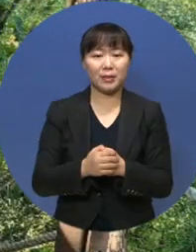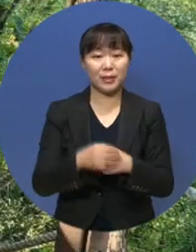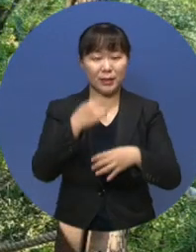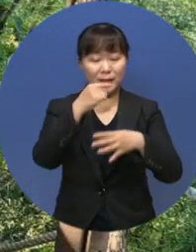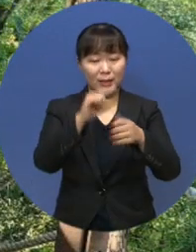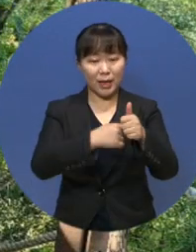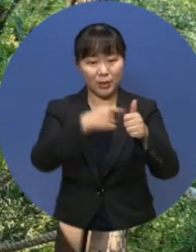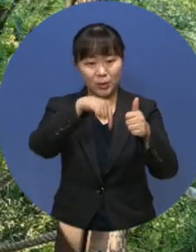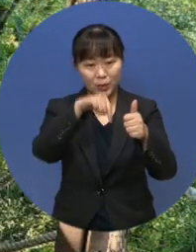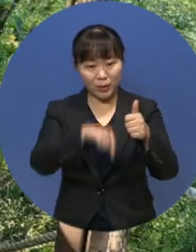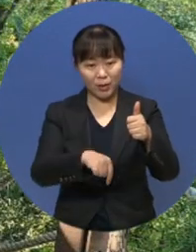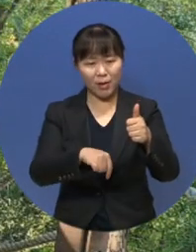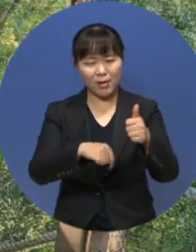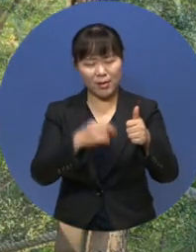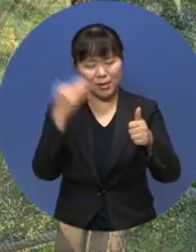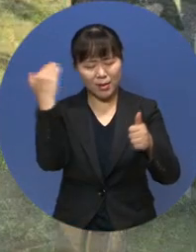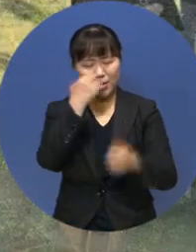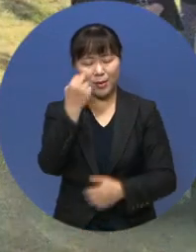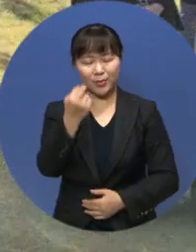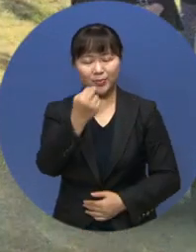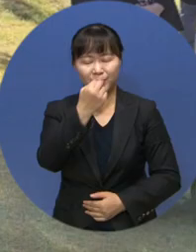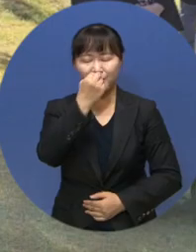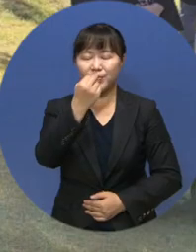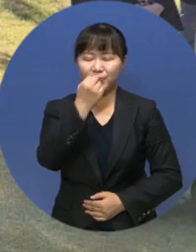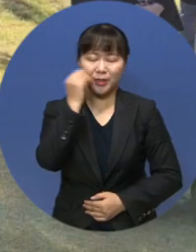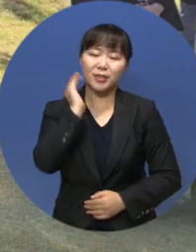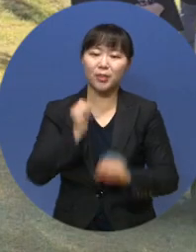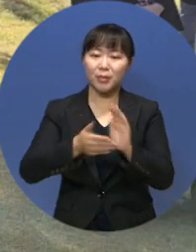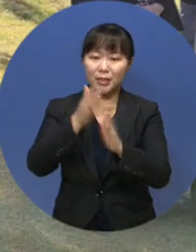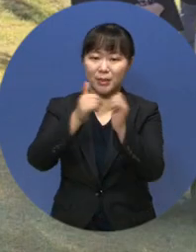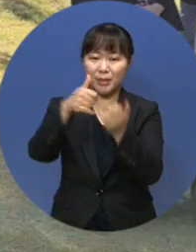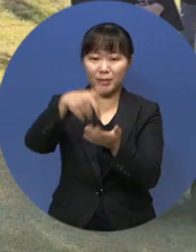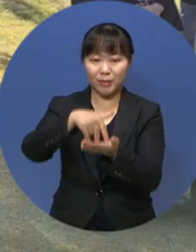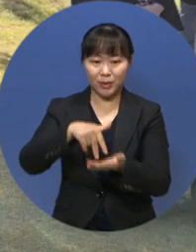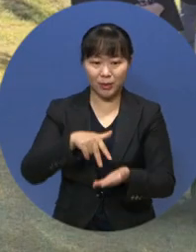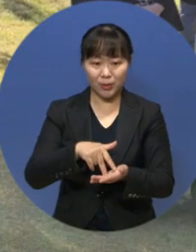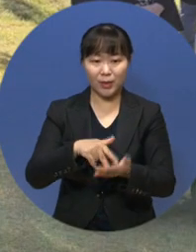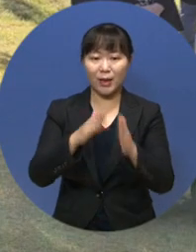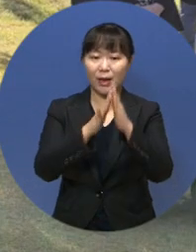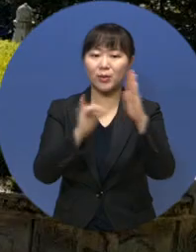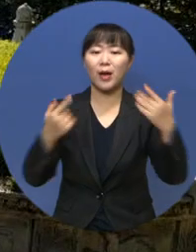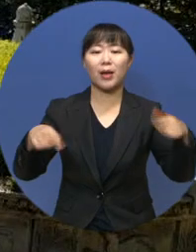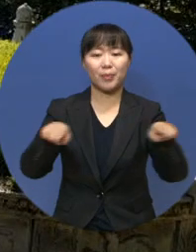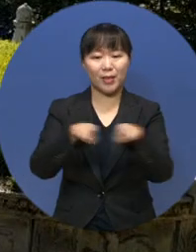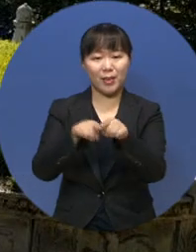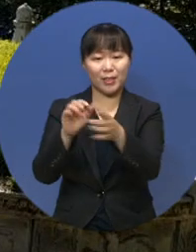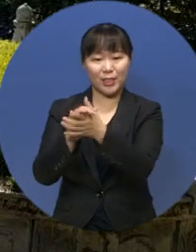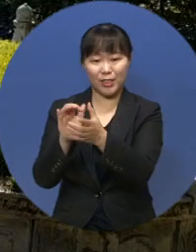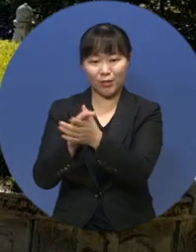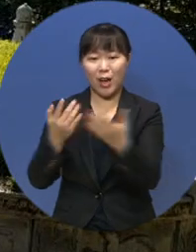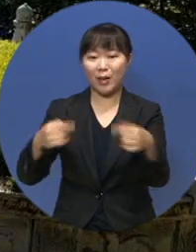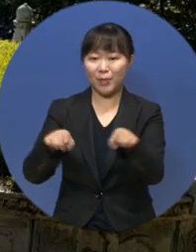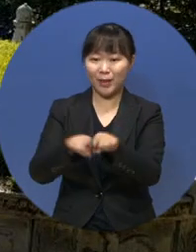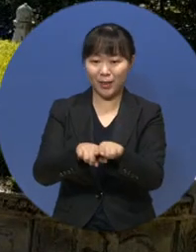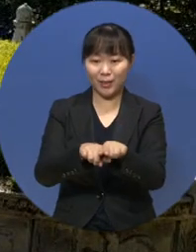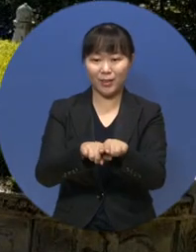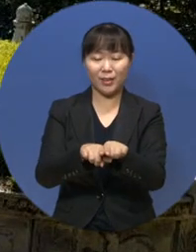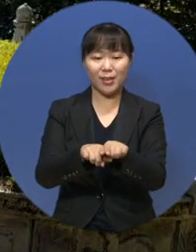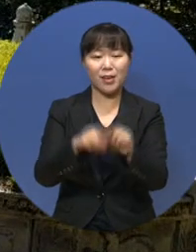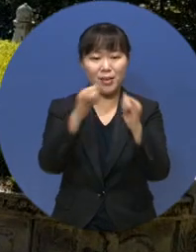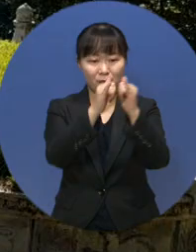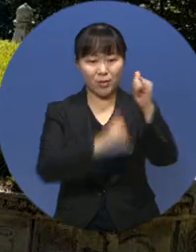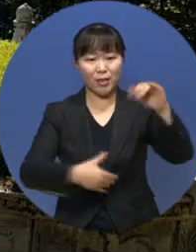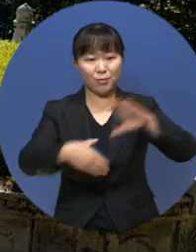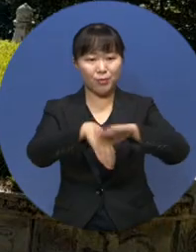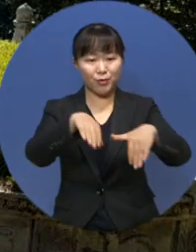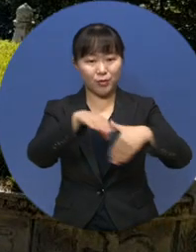자연 속에서 맑은 공기를 마시며 의정부 시민으로서 가족과 함께, 친구와 함께